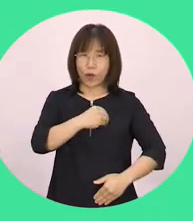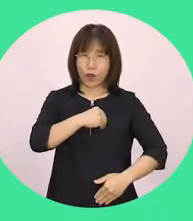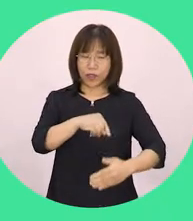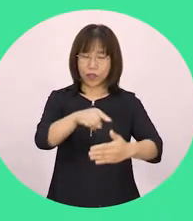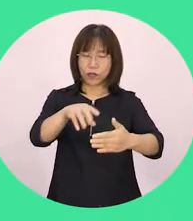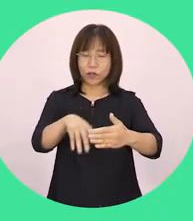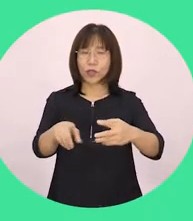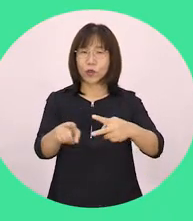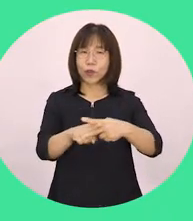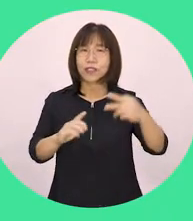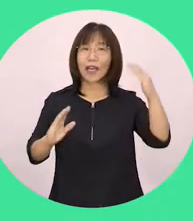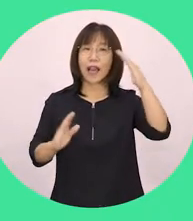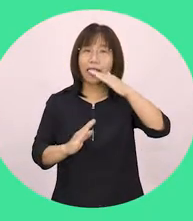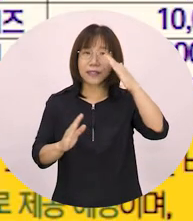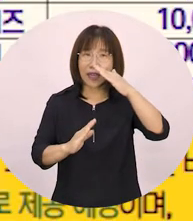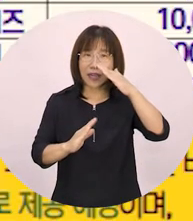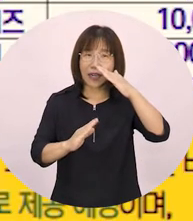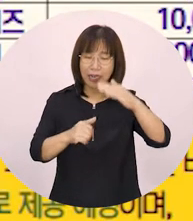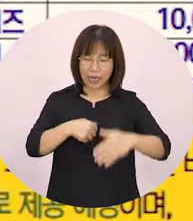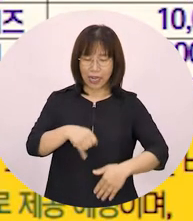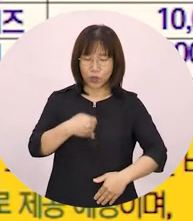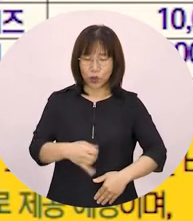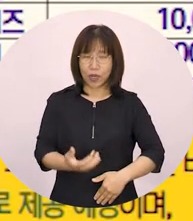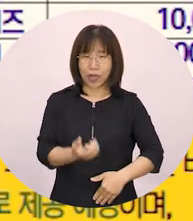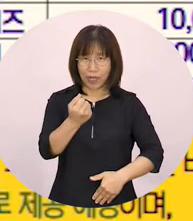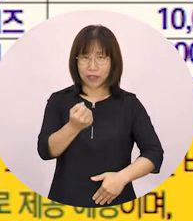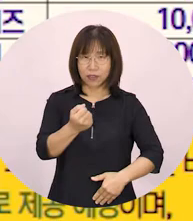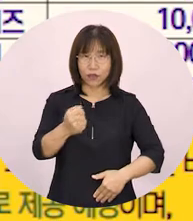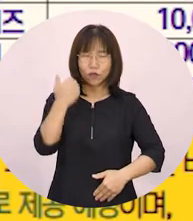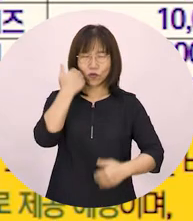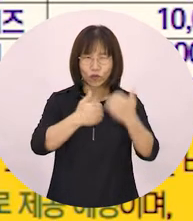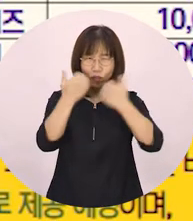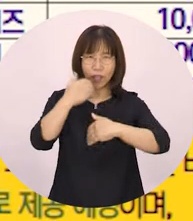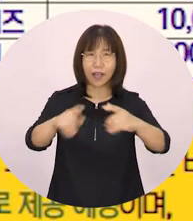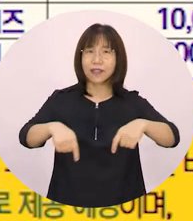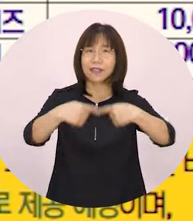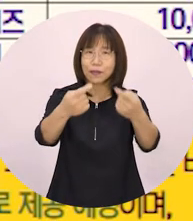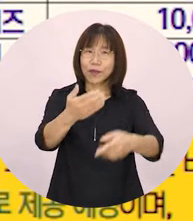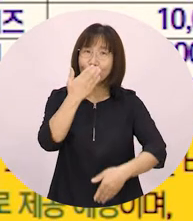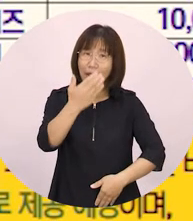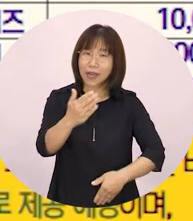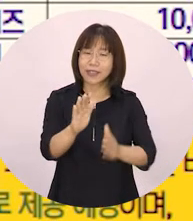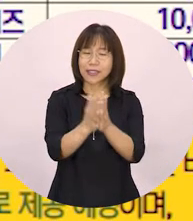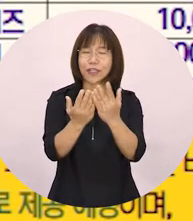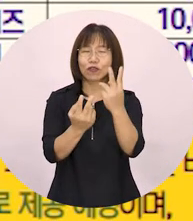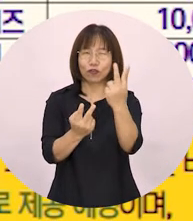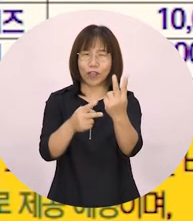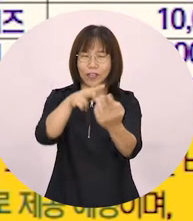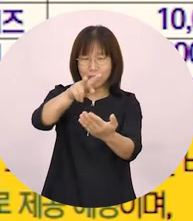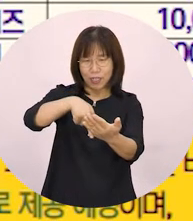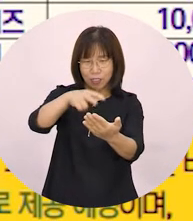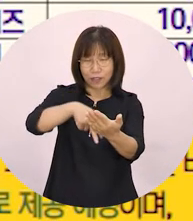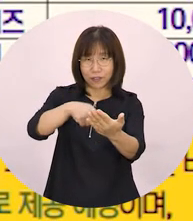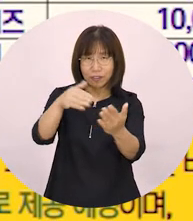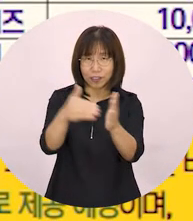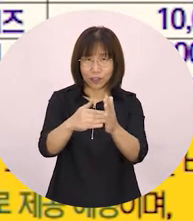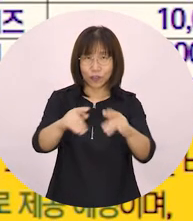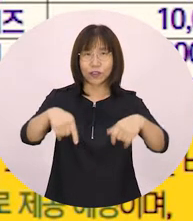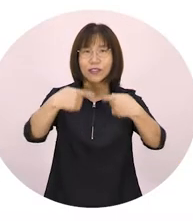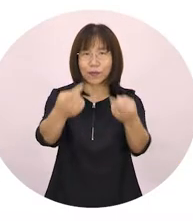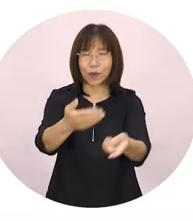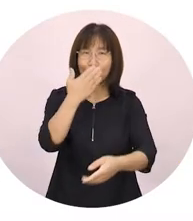초등학생 자녀를 둔 가족이면 누구나 신청 가능하며 미래가 온다 바이러스와 쓰레기의 행복한 여행 도서를